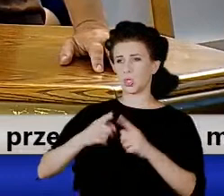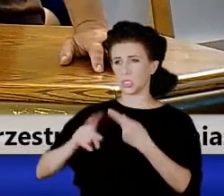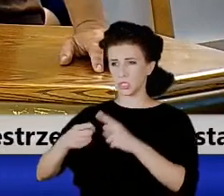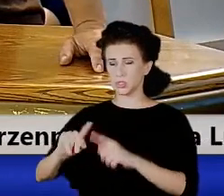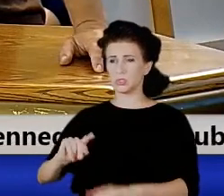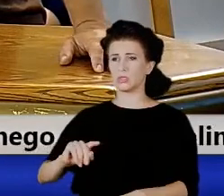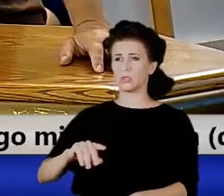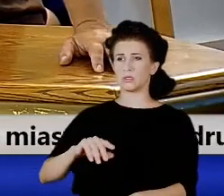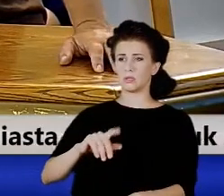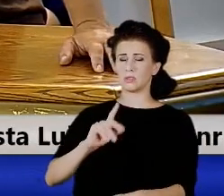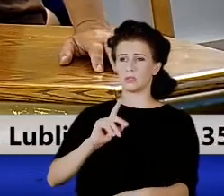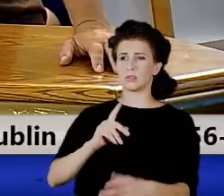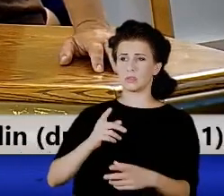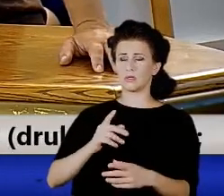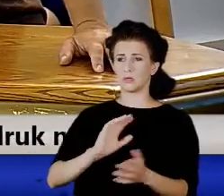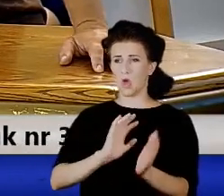I żebyście zdobyli się na